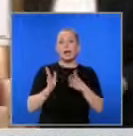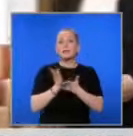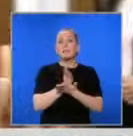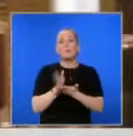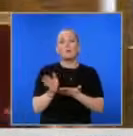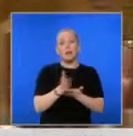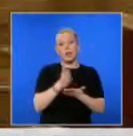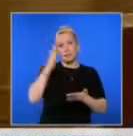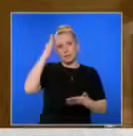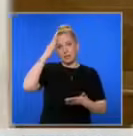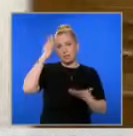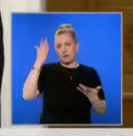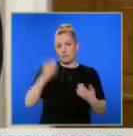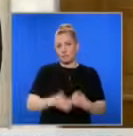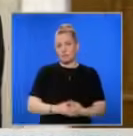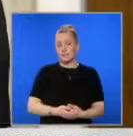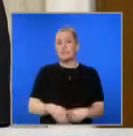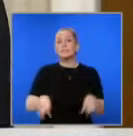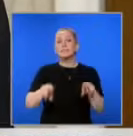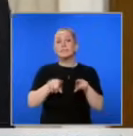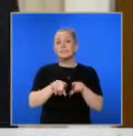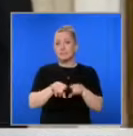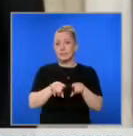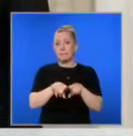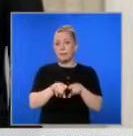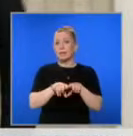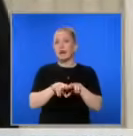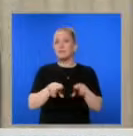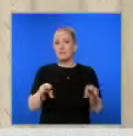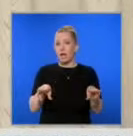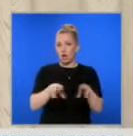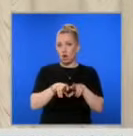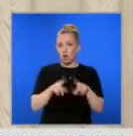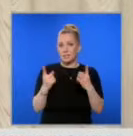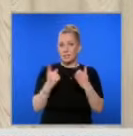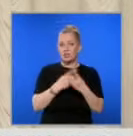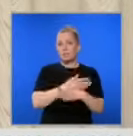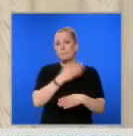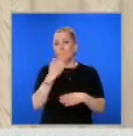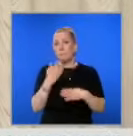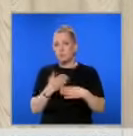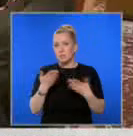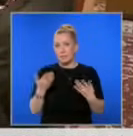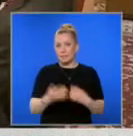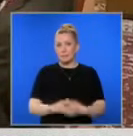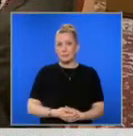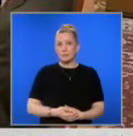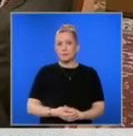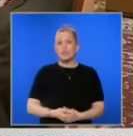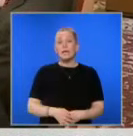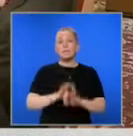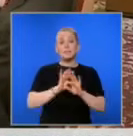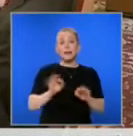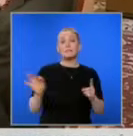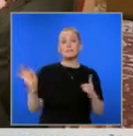държавата. Срещата с ИТН беше последната в рамките на консултациите с политическите сили в парламента. Ясна е